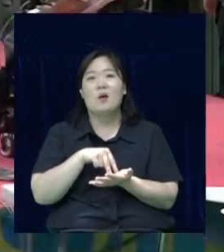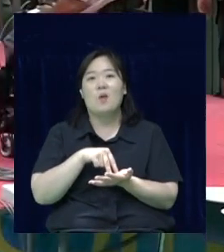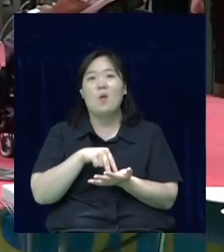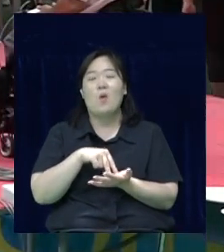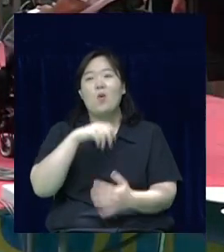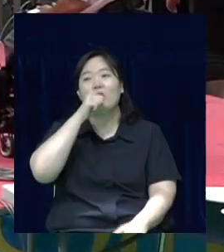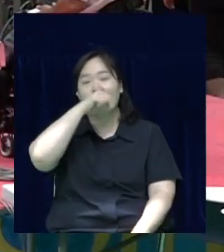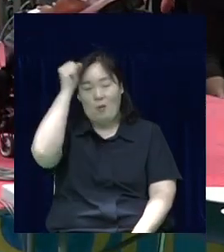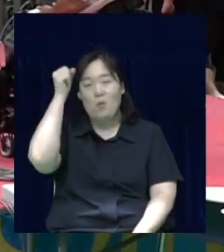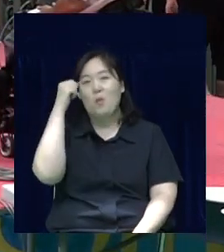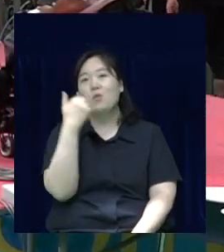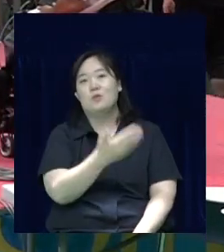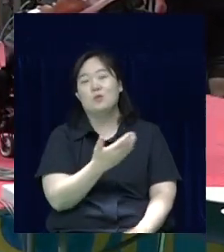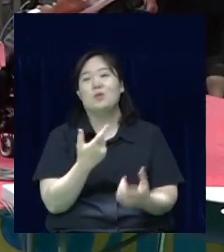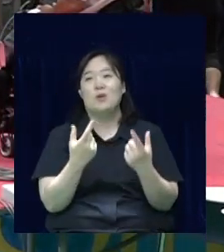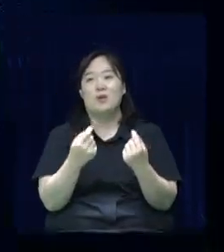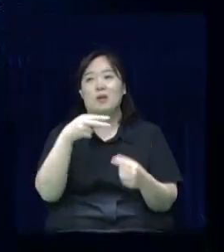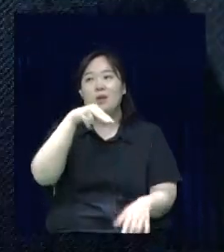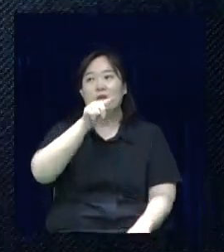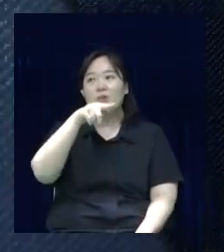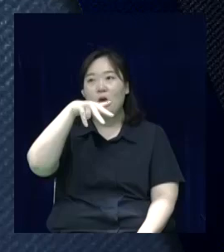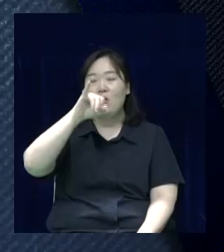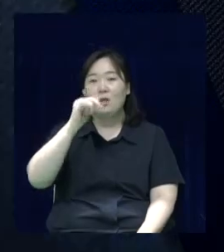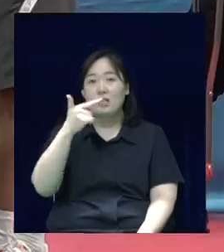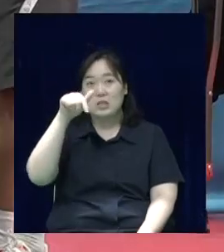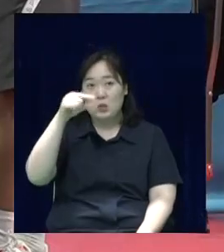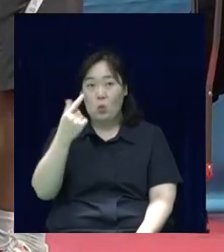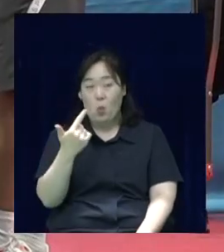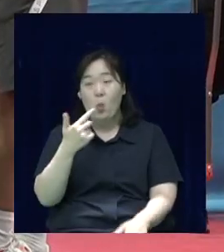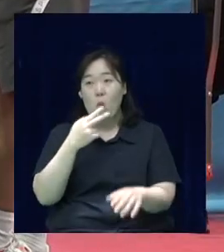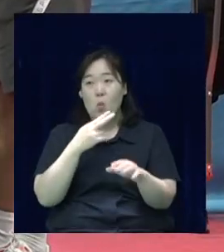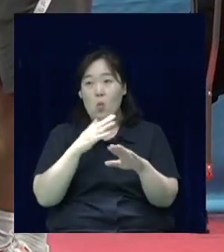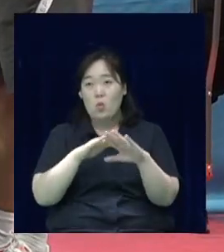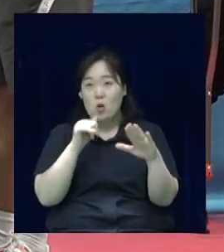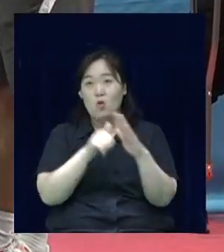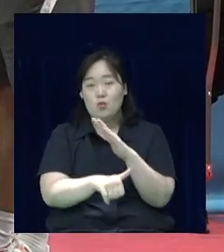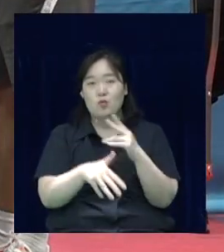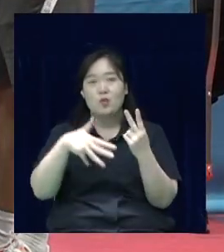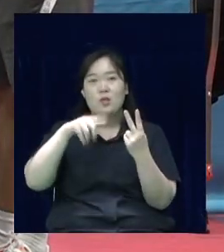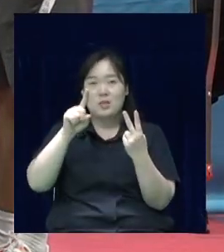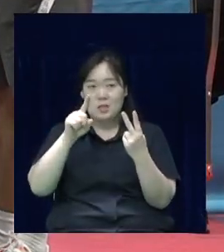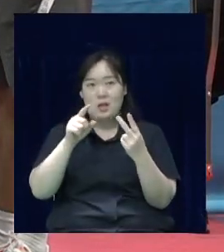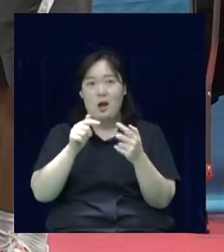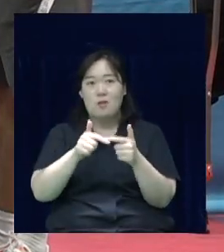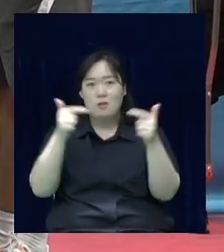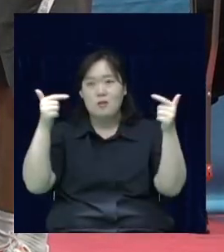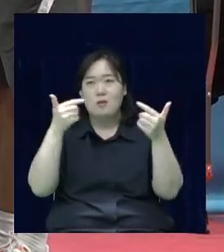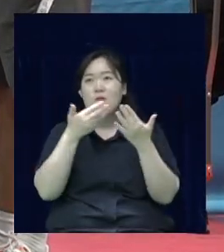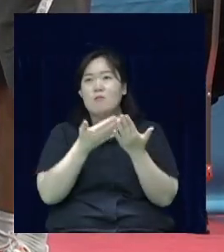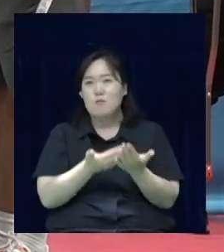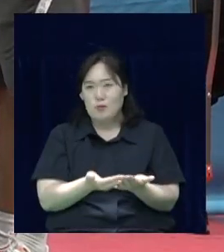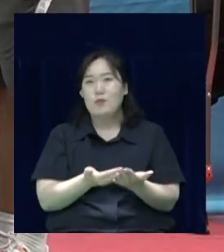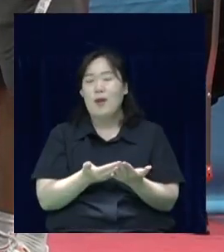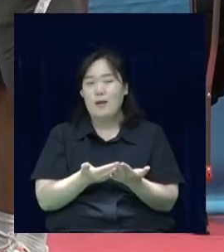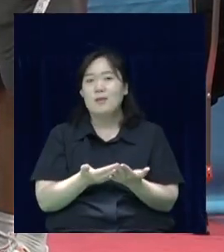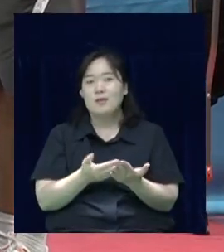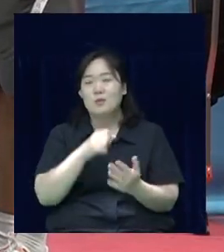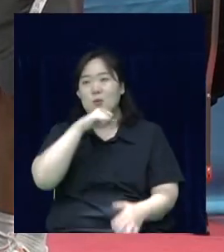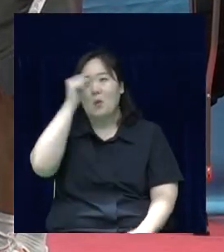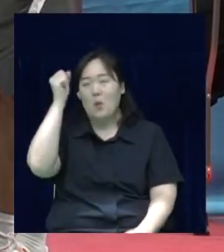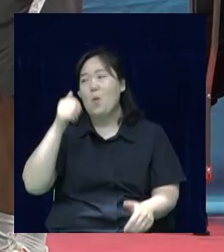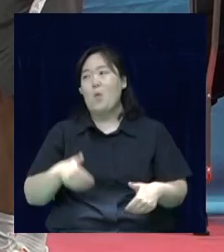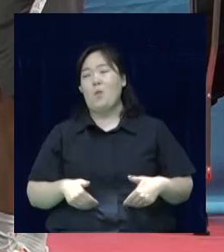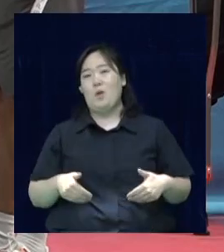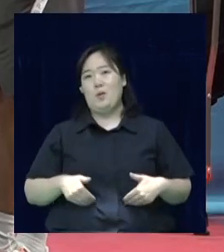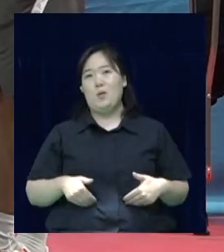성공을 주셨네요. 네. 이러면은 서진곤 선수는 2차 이후에 지금 증량된 무게를 무조건 성공을 시켜야 되겠네요. 네, 굉장히 또 압박감이 왔을 겁니다. 박정훈